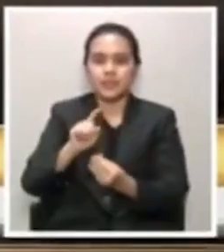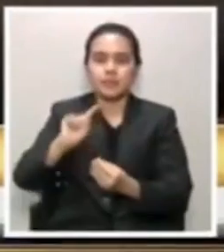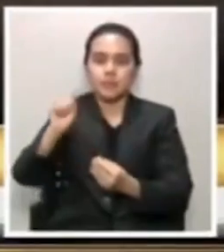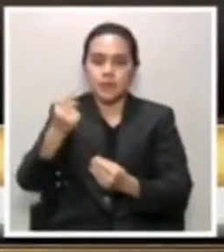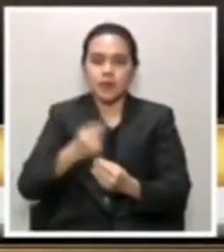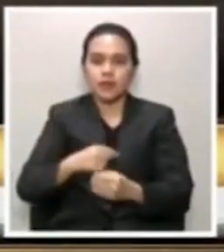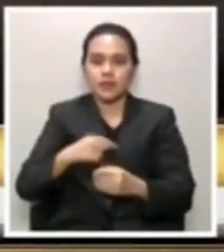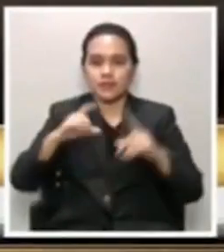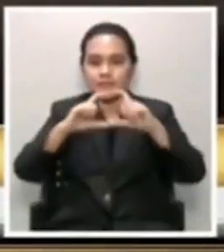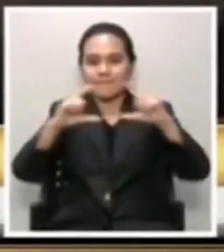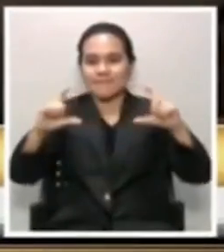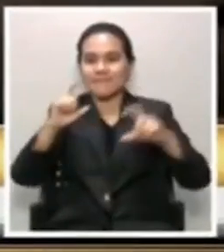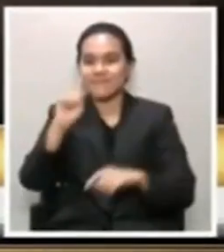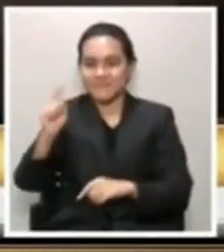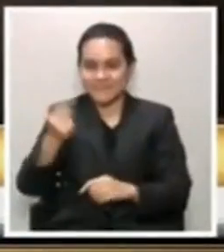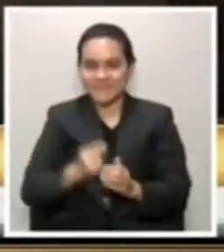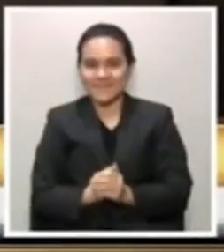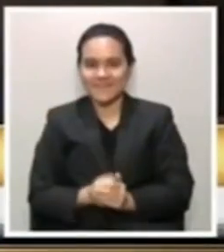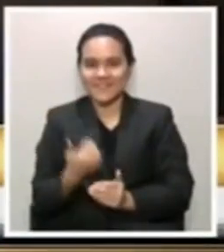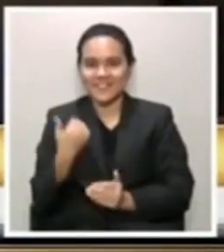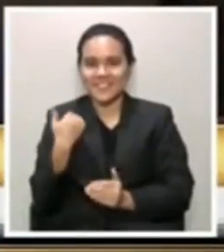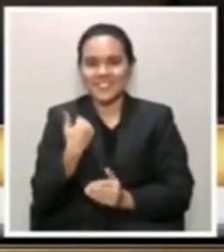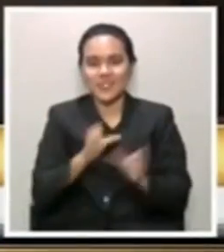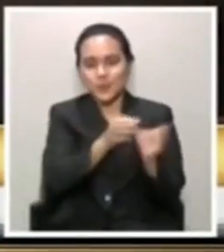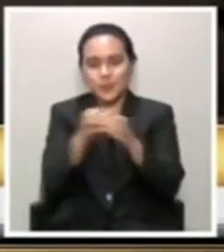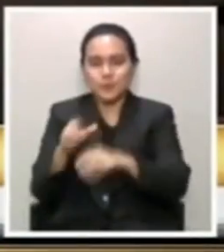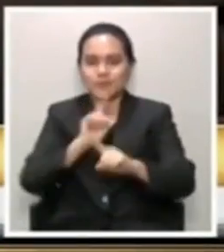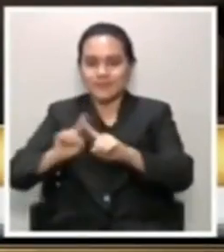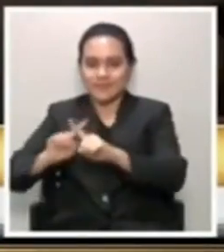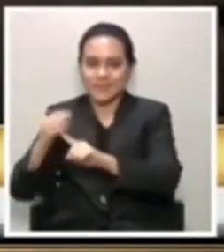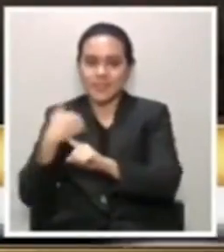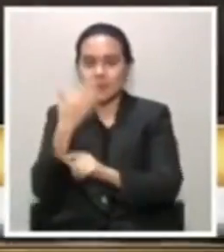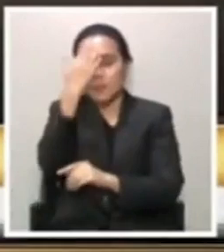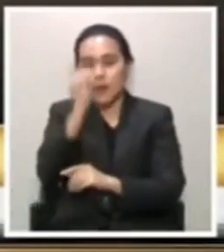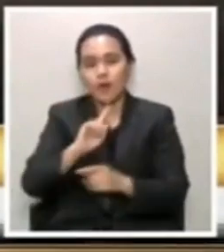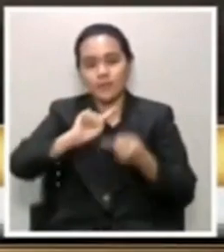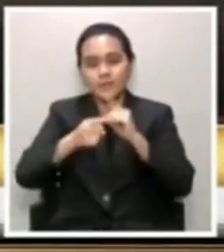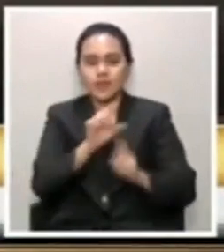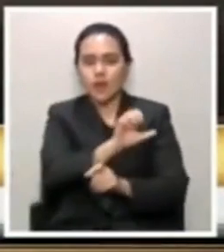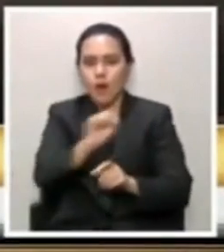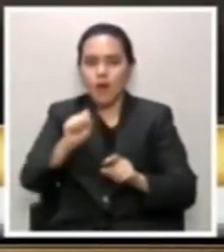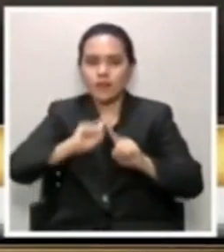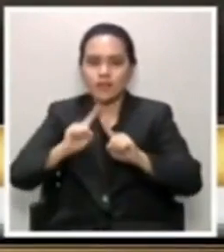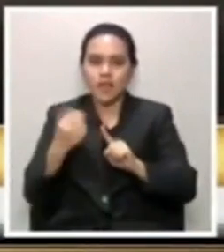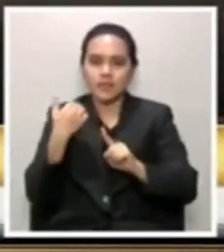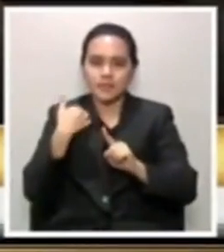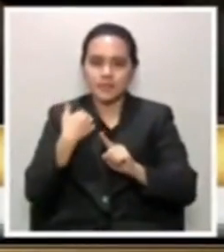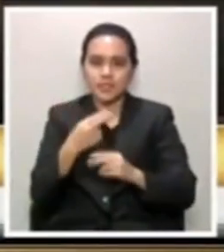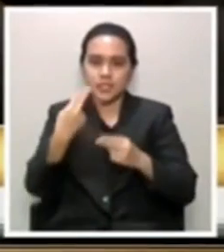าติและพรรคพลังปวงชนไทยที่ผมกล่าวเช่นนี้ก็เพราะว่ามีเพื่อนส.ส.จากทั้ง7พรรคร่วมกันลงนามรับรองย